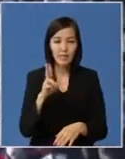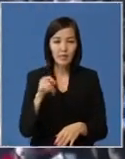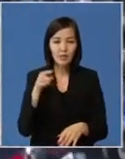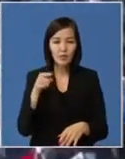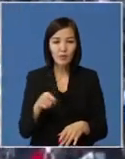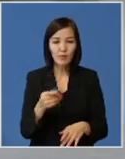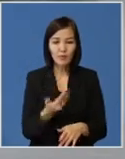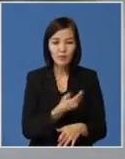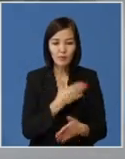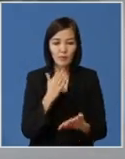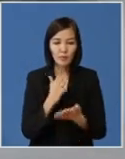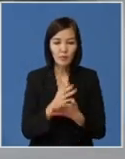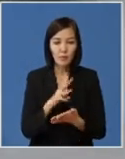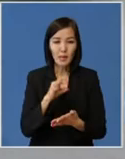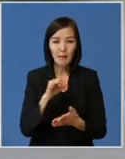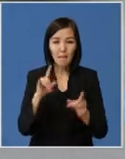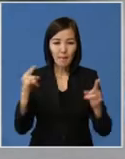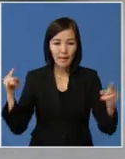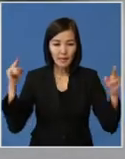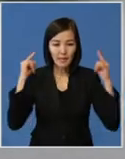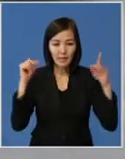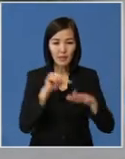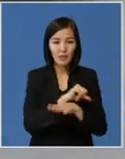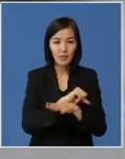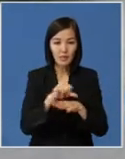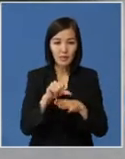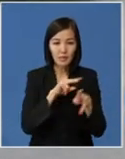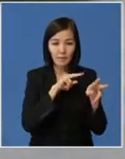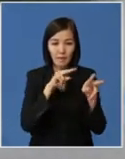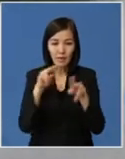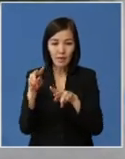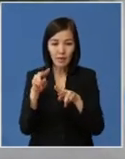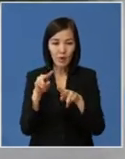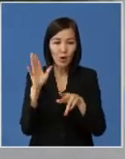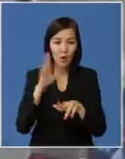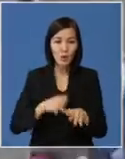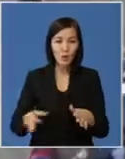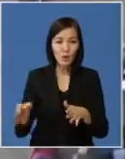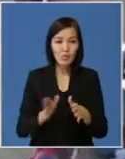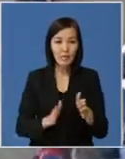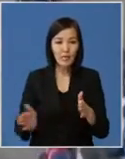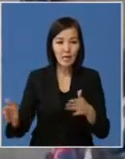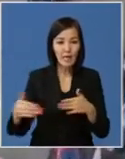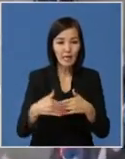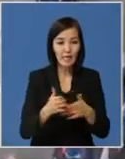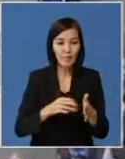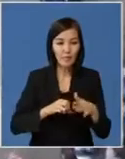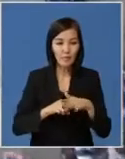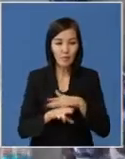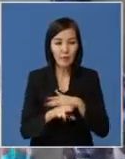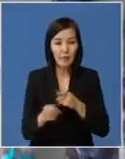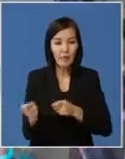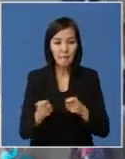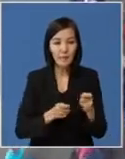адамы ниет білдіріп отыр. Олар Мексика шекарасындағы бақылау өткізу пунктін Сучатия өзен арқылы айналып өтті. Қазір Мексикада